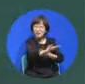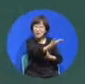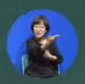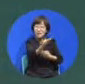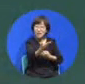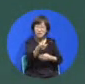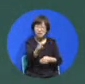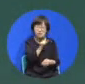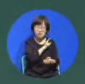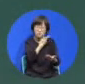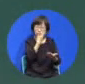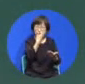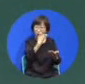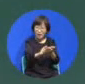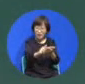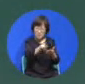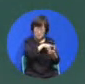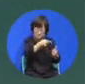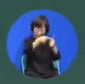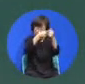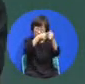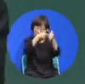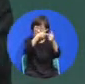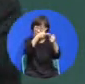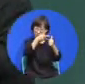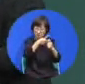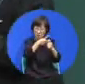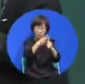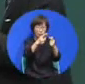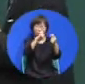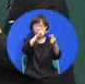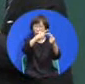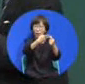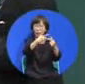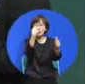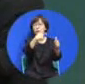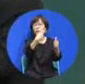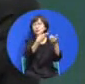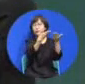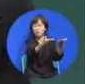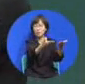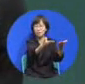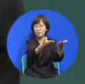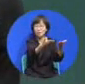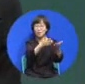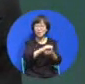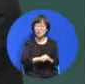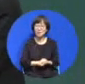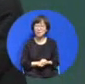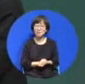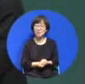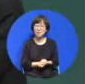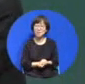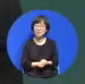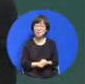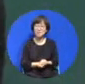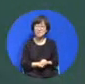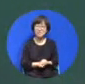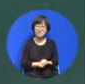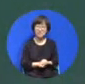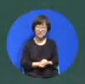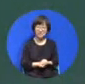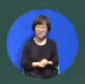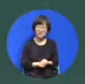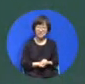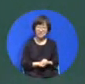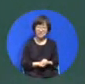우선순위를 바꿔주라. Let's change the priorities of the remnants. 꼭 필요한 겁니다. This is something 그 absolutely 무슨 말입니까? needed. What does it